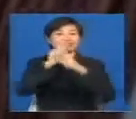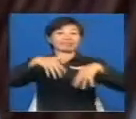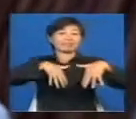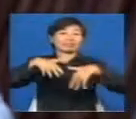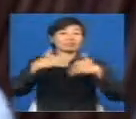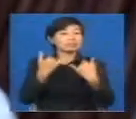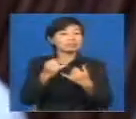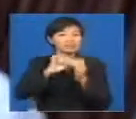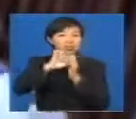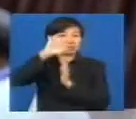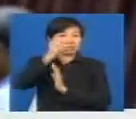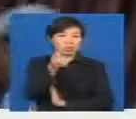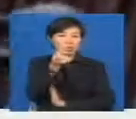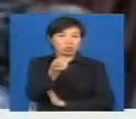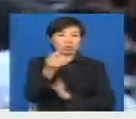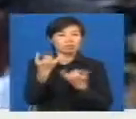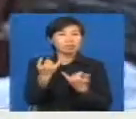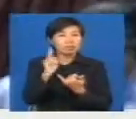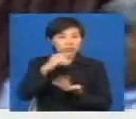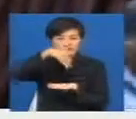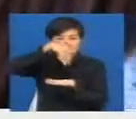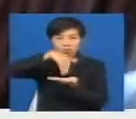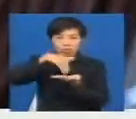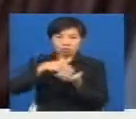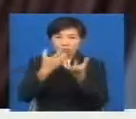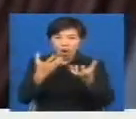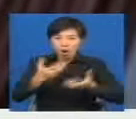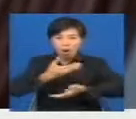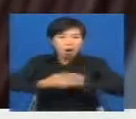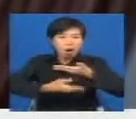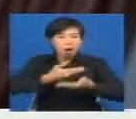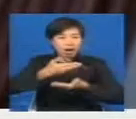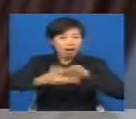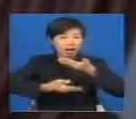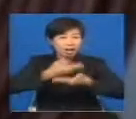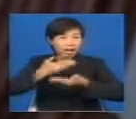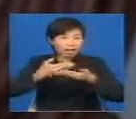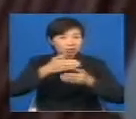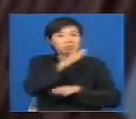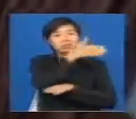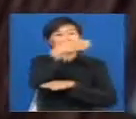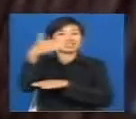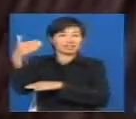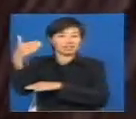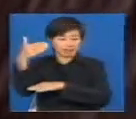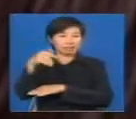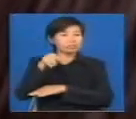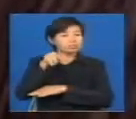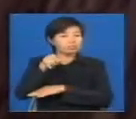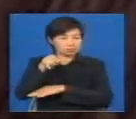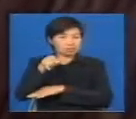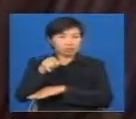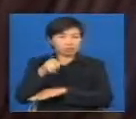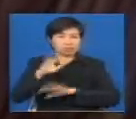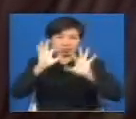ชียงใหม่นะครับจัดกันที่ศูนย์ประชุมและเฉลิมสินค้านานาชาติ7รอบเฉลิมพระชนมพรรษานะครับซึ่งถือว่าจะมีงานส